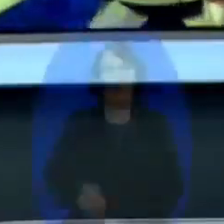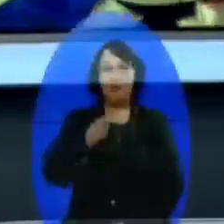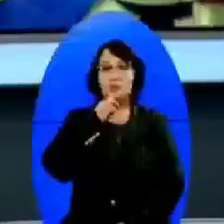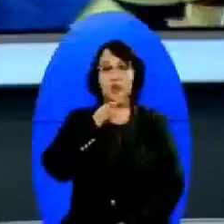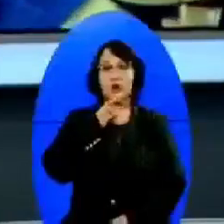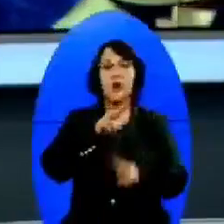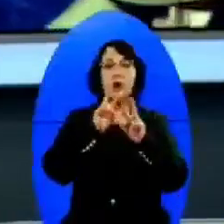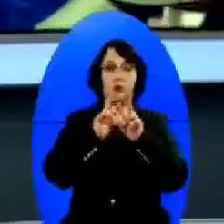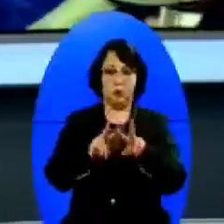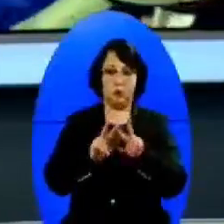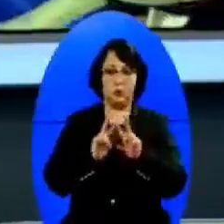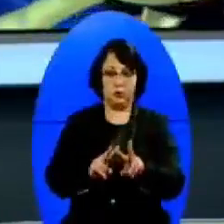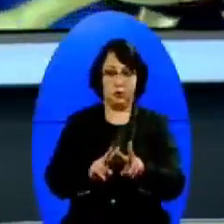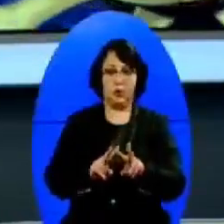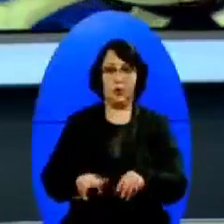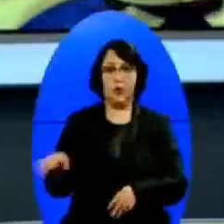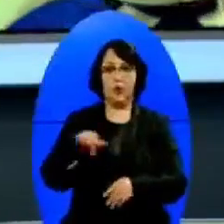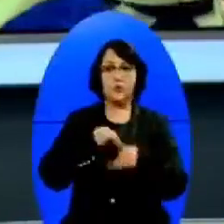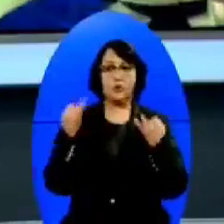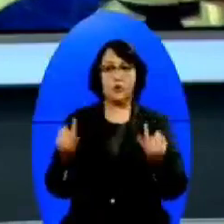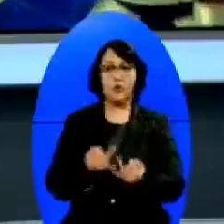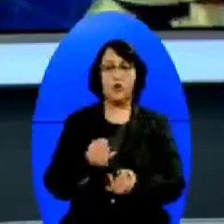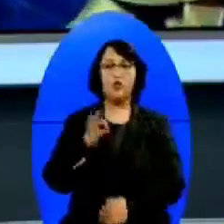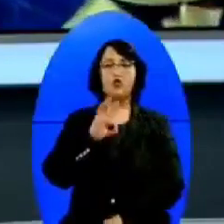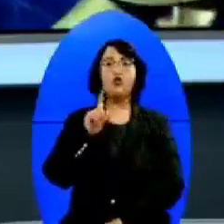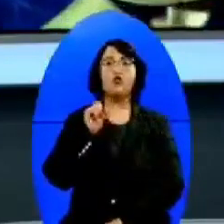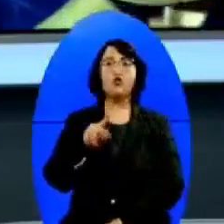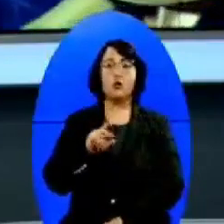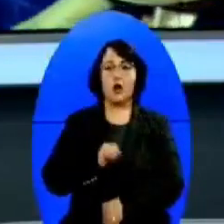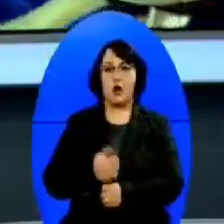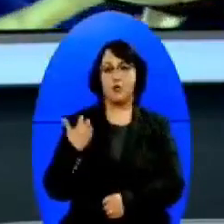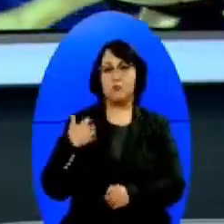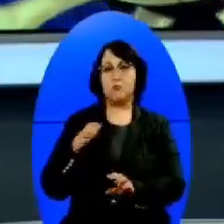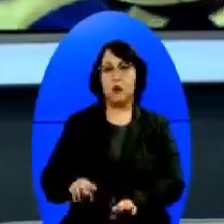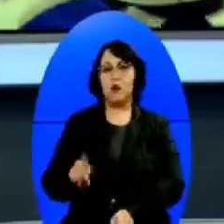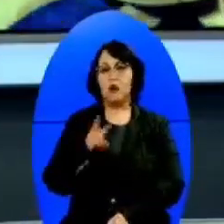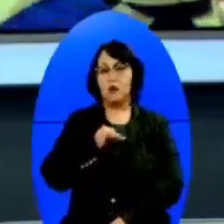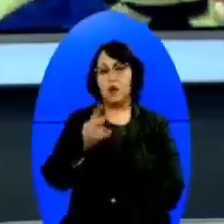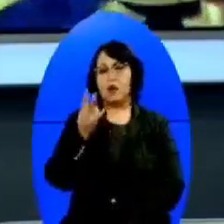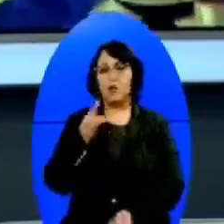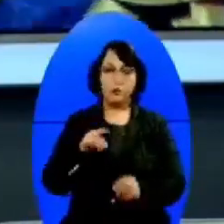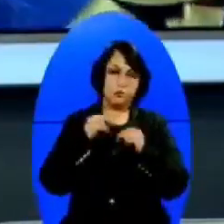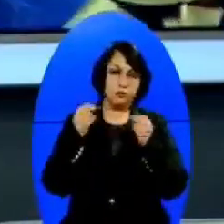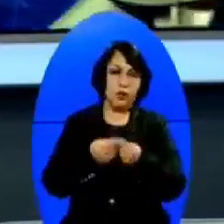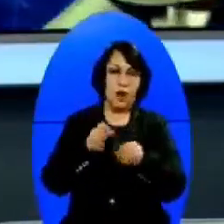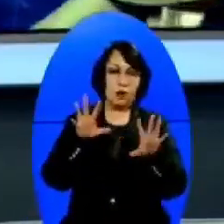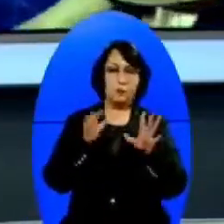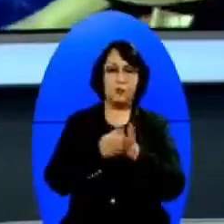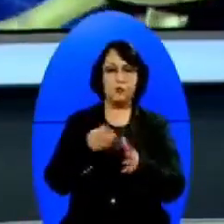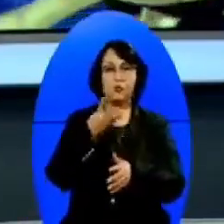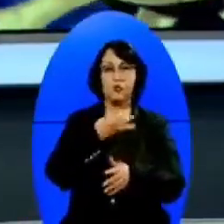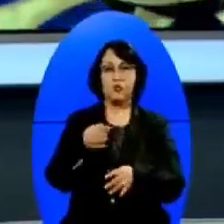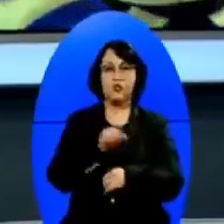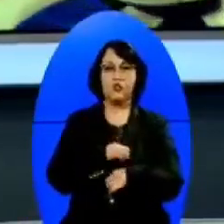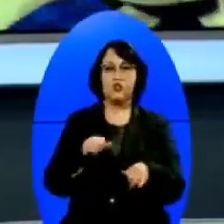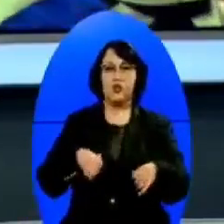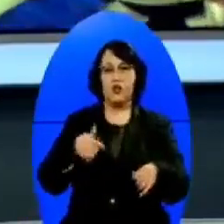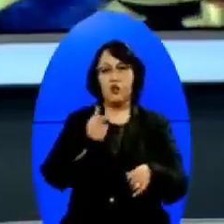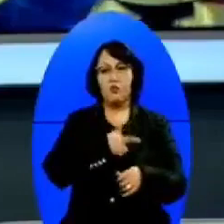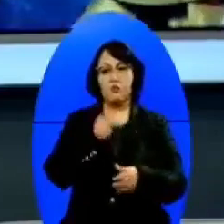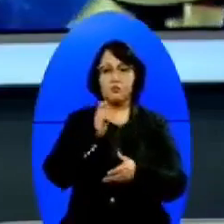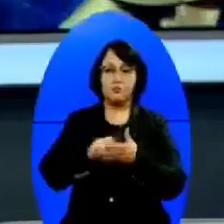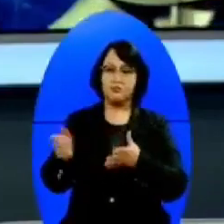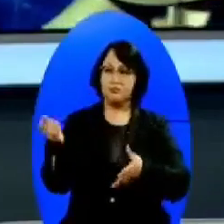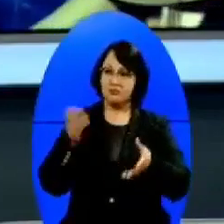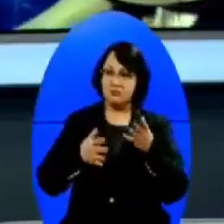Загвардын төлөвөөр үргэлжилж байна. Тэгэхээр улсын хурлын өргөдлийн байнгын хороо энэ намрын чуулганы хугацаанд 10,400 гэрээс өргөдөл гомдол хүлээн авсан байна.